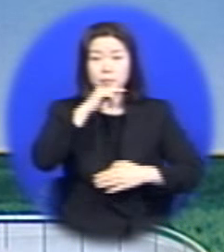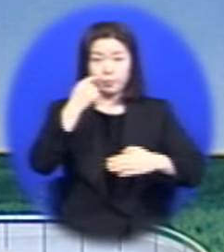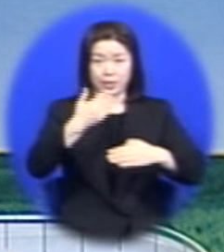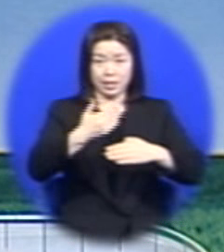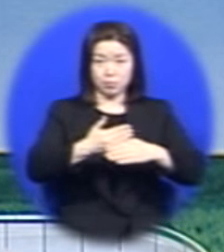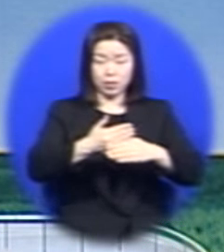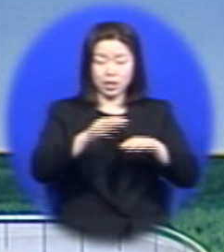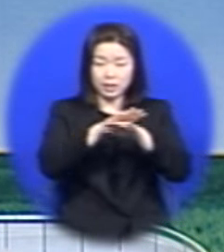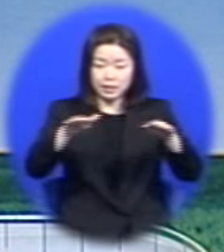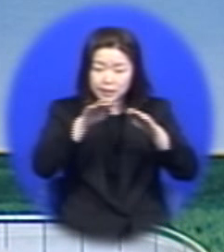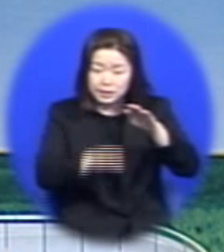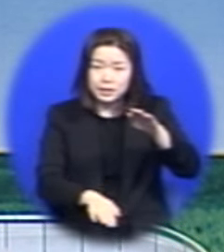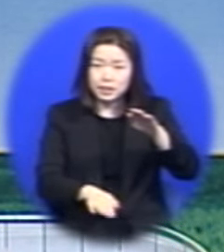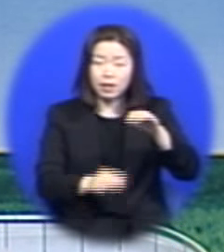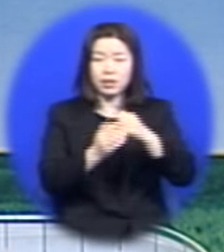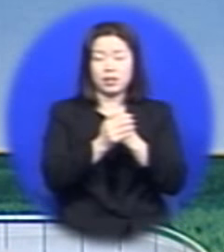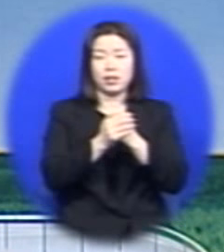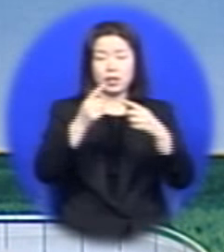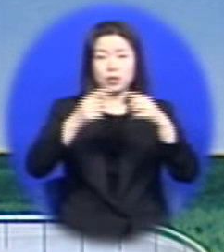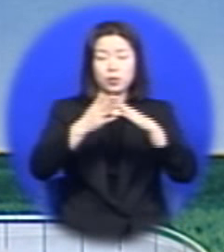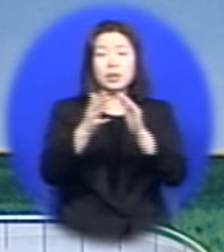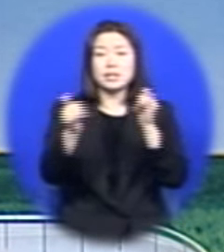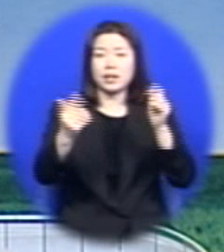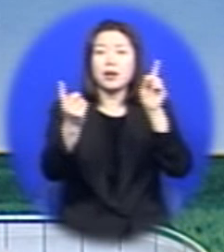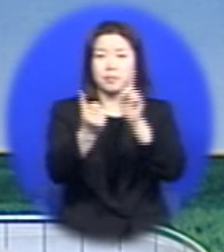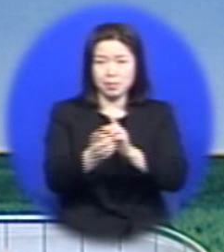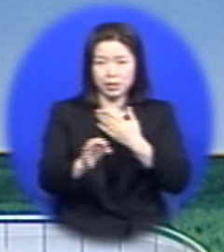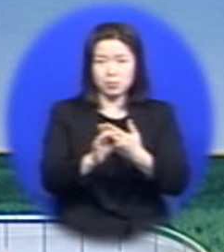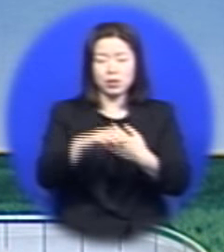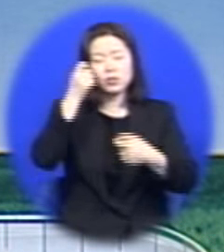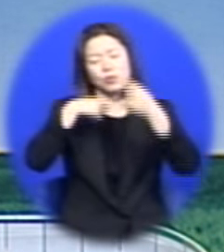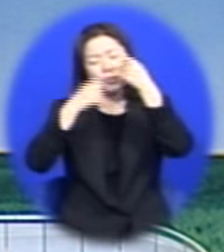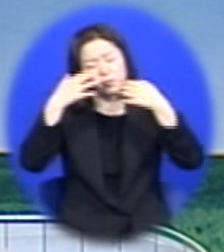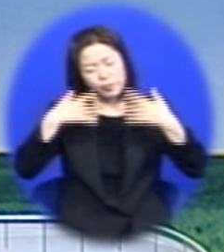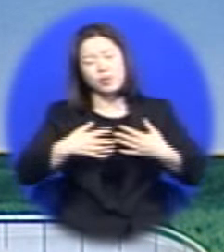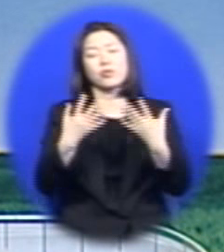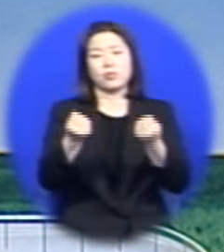지하교회 교인들을 만나게 되면 울 것 같아요.